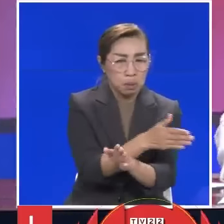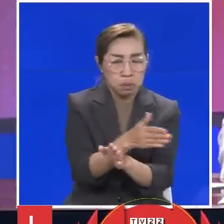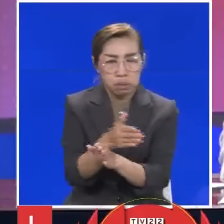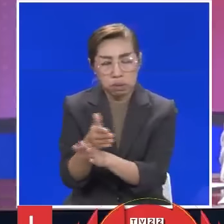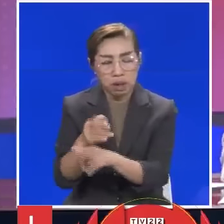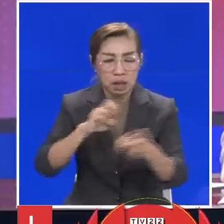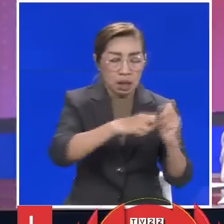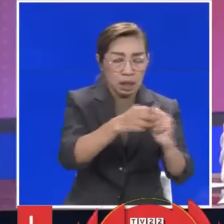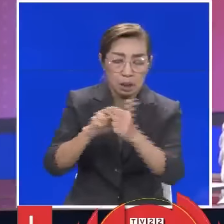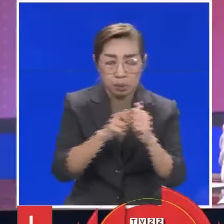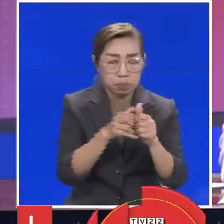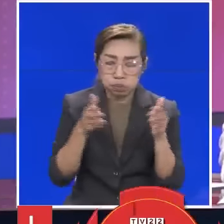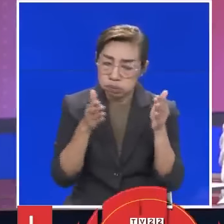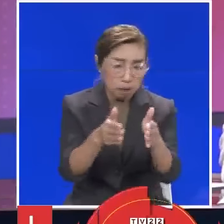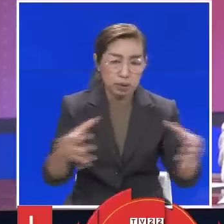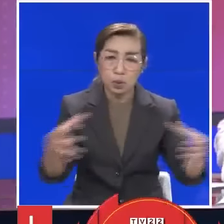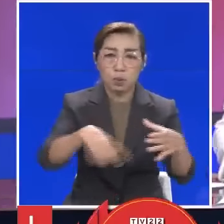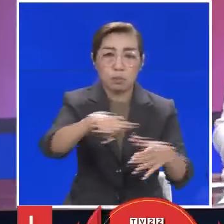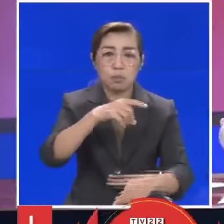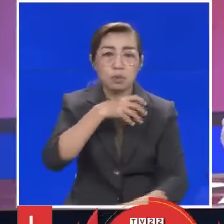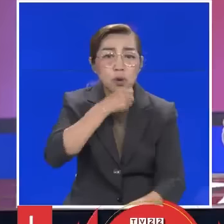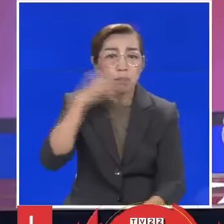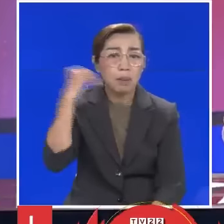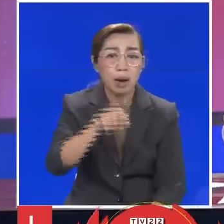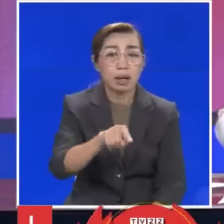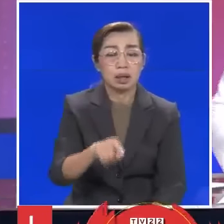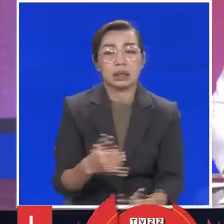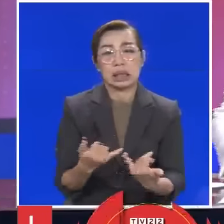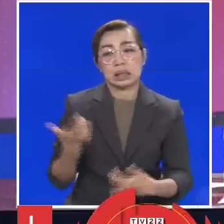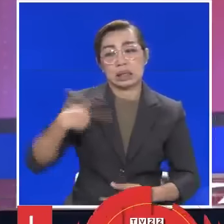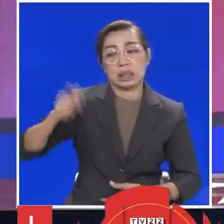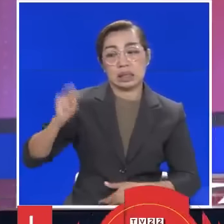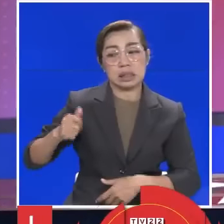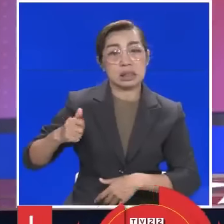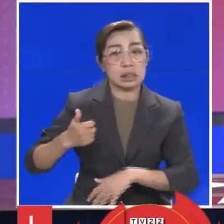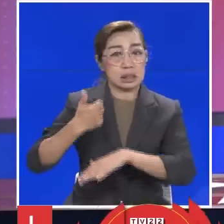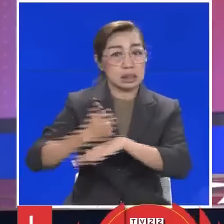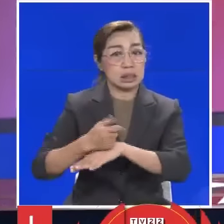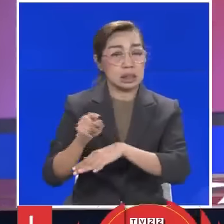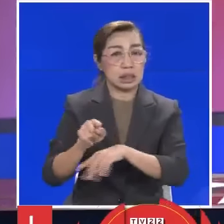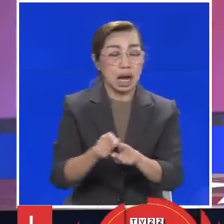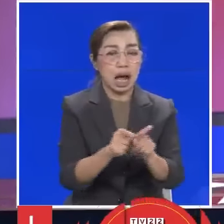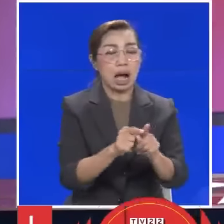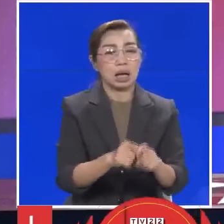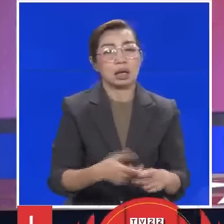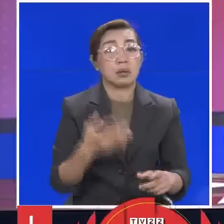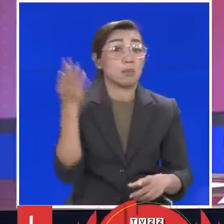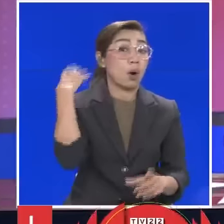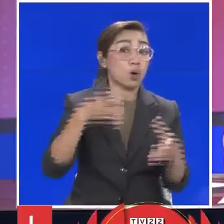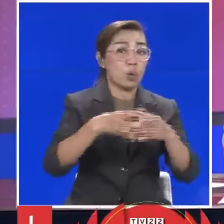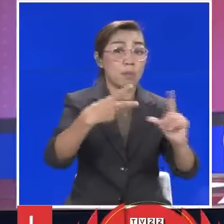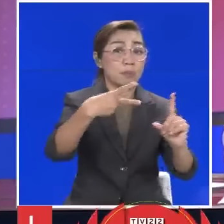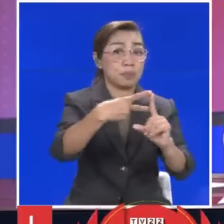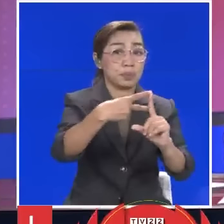ถมด้อมส้มไปหมดเลยนะคะล่าสุดเนี่ยนะคะทางศาลวันนี้เองนะคะทางแกนนำอนาคตใหม่เดิมนะค